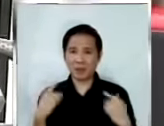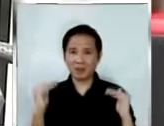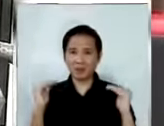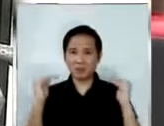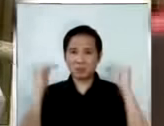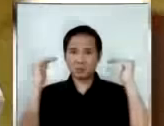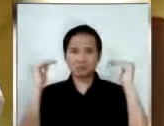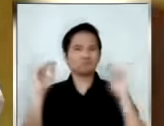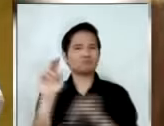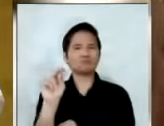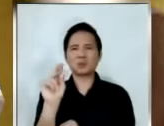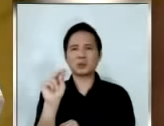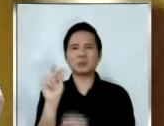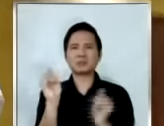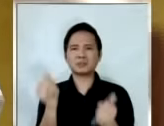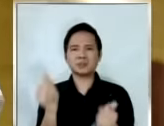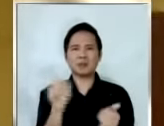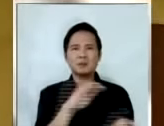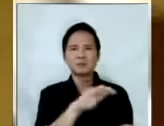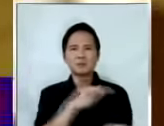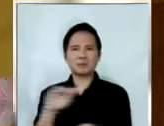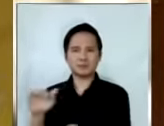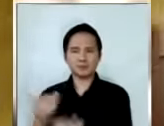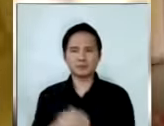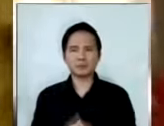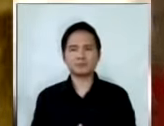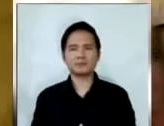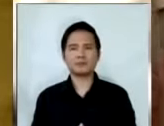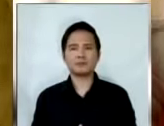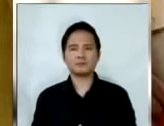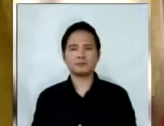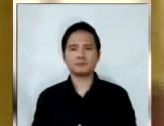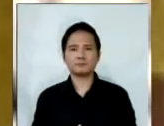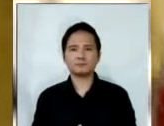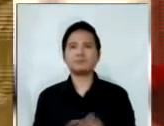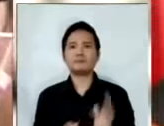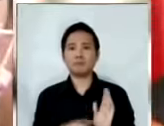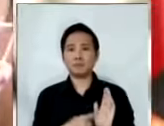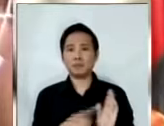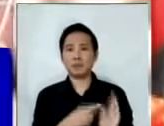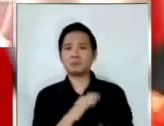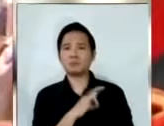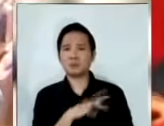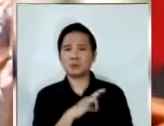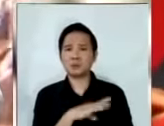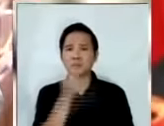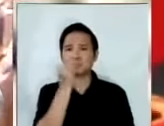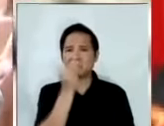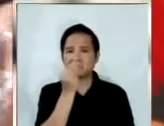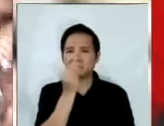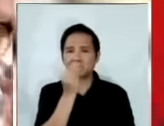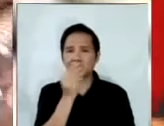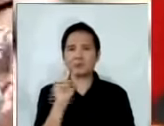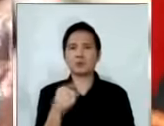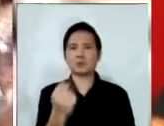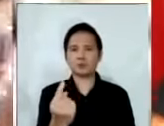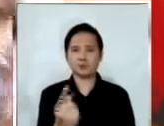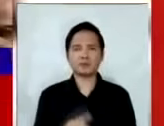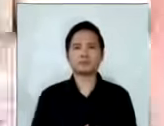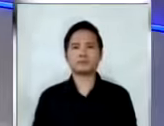35% nadagdag. Pag minsan po, kumikita rin po yung kumpanya, kaunti-kaunti lang po. Ian Cruz, nakatutok, 24